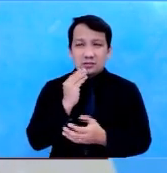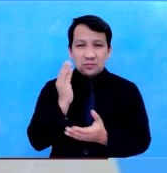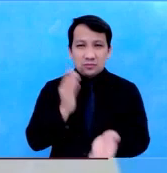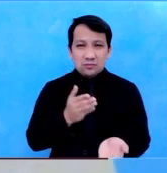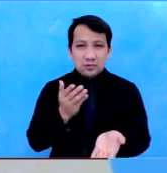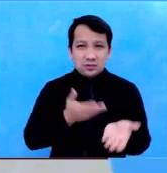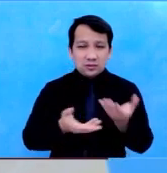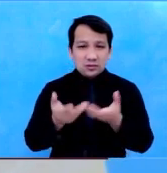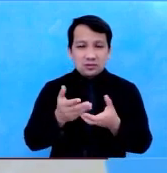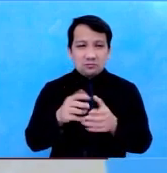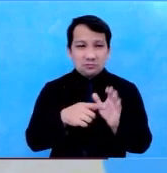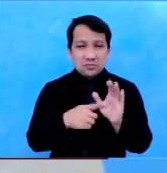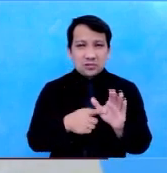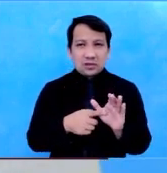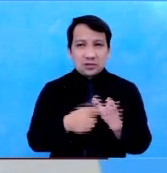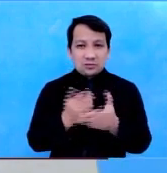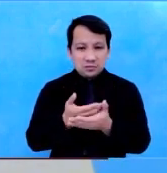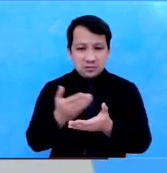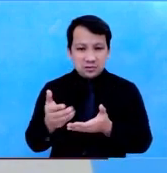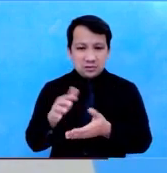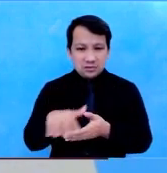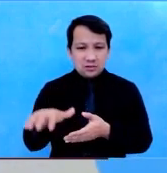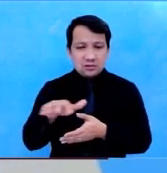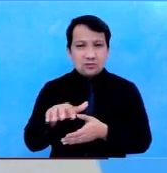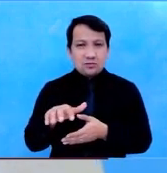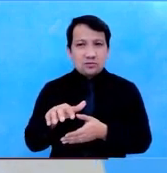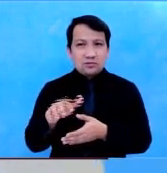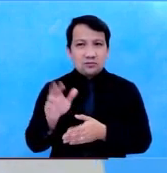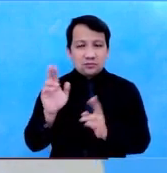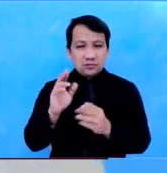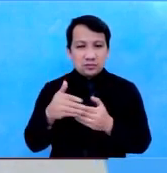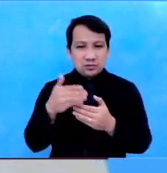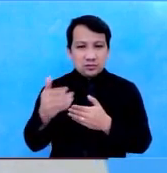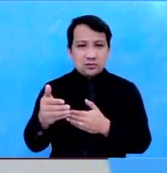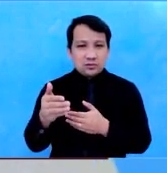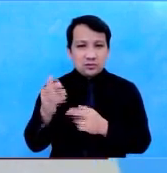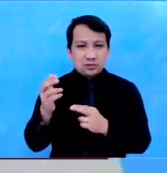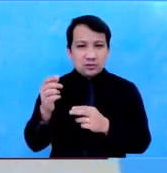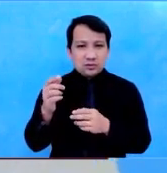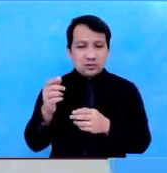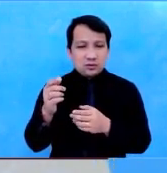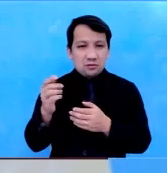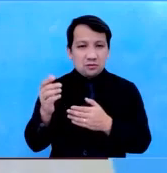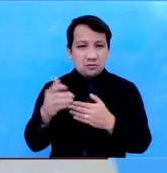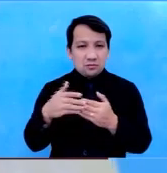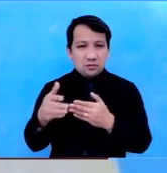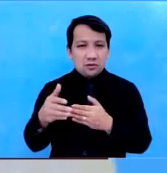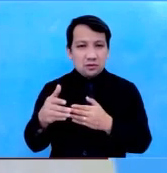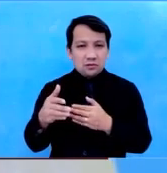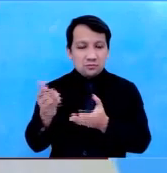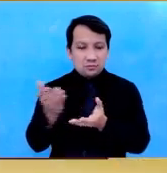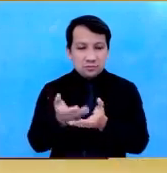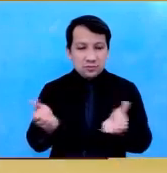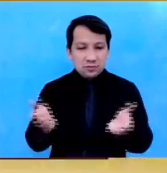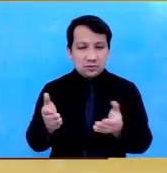mga bibilhin natin para po makapaghanda ng maayos sa ating pagkainan pagdating ng